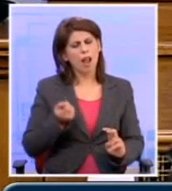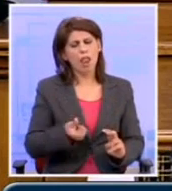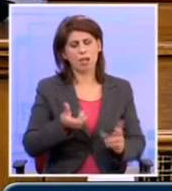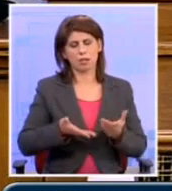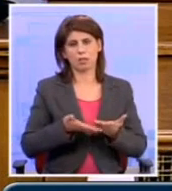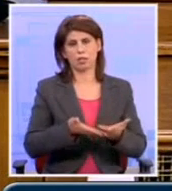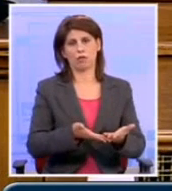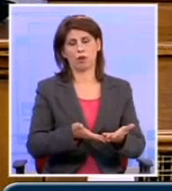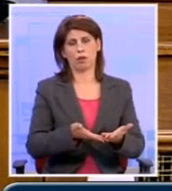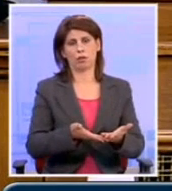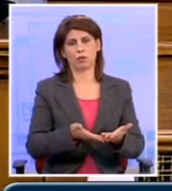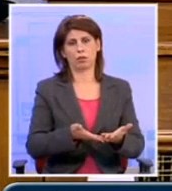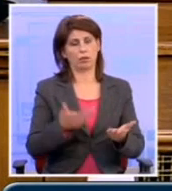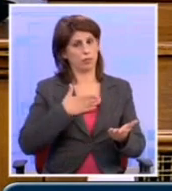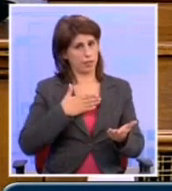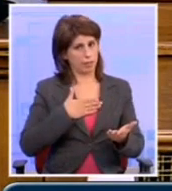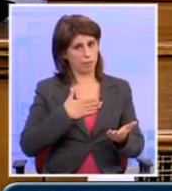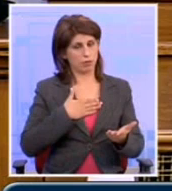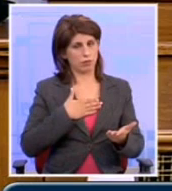συνεισφορά η δική μας